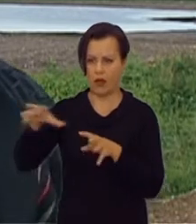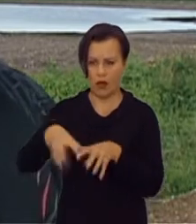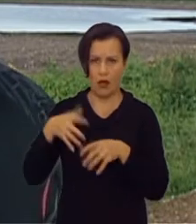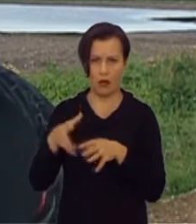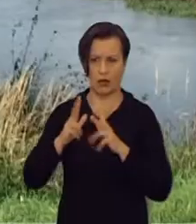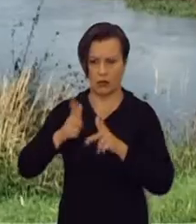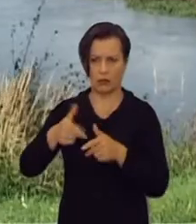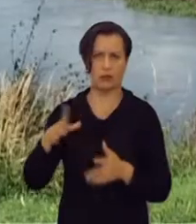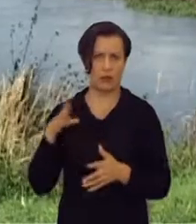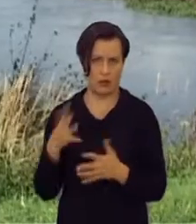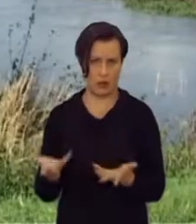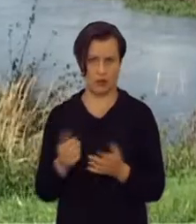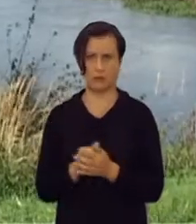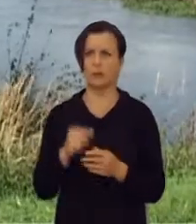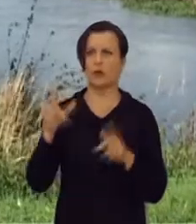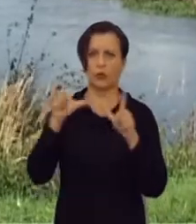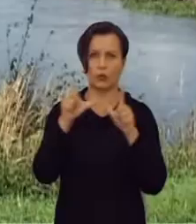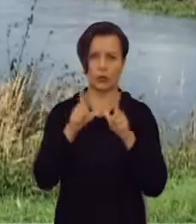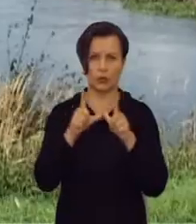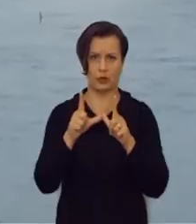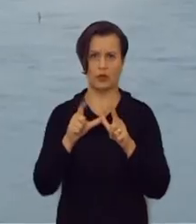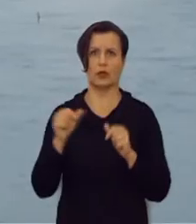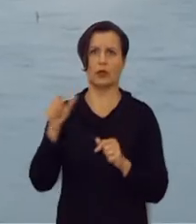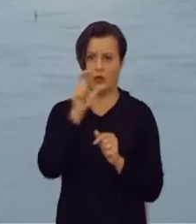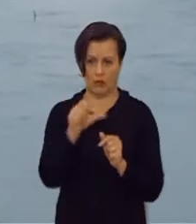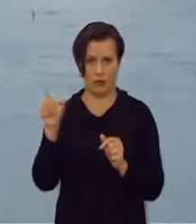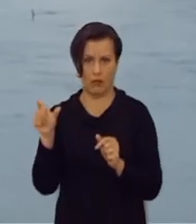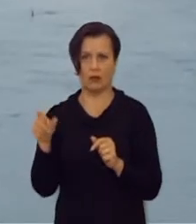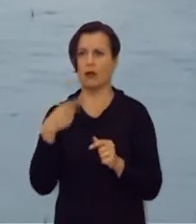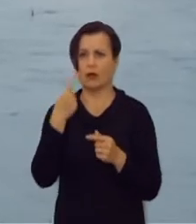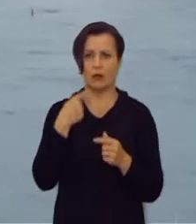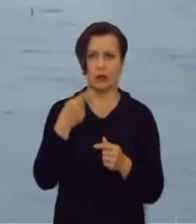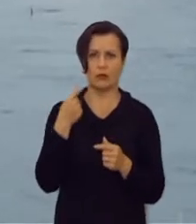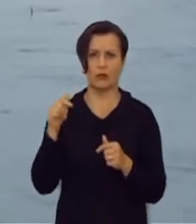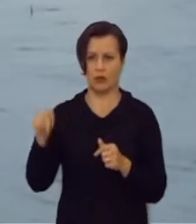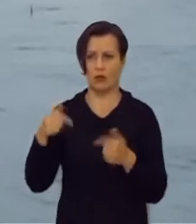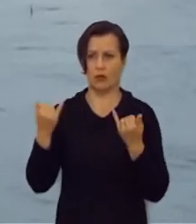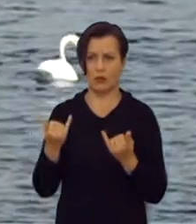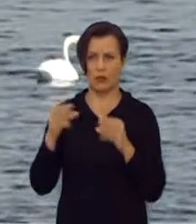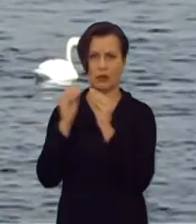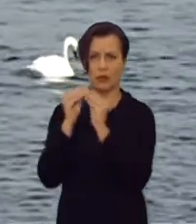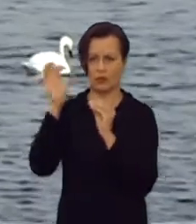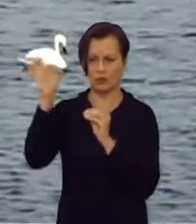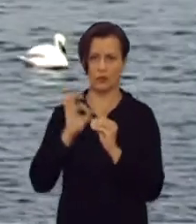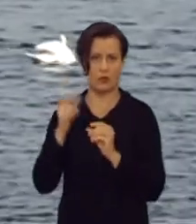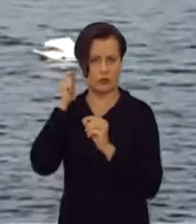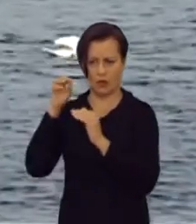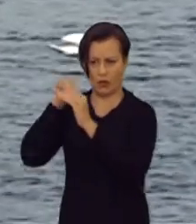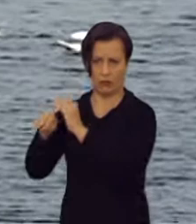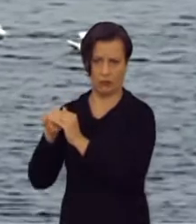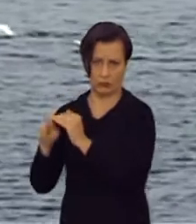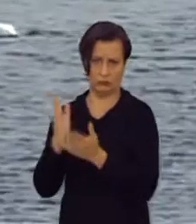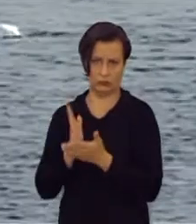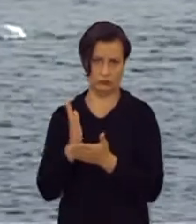labai smagi. Ūkininkai Vidmantas Girdzijauskas ir Vidmantas Kvedaras pasakojo, kad šiuo metu aruoduose vos 10%